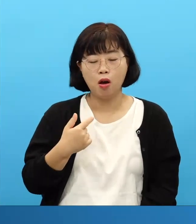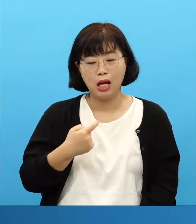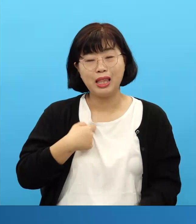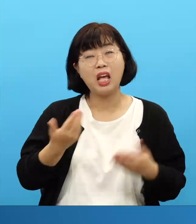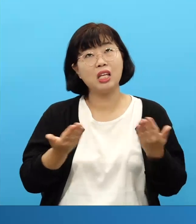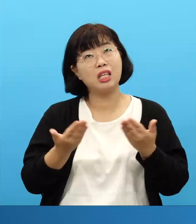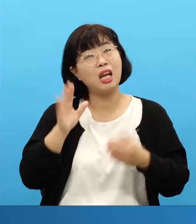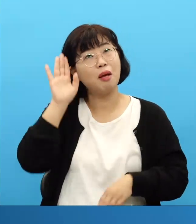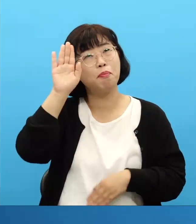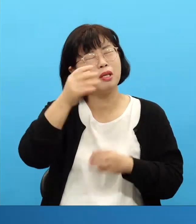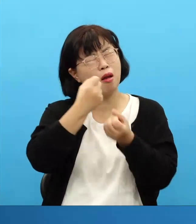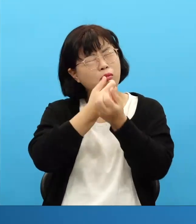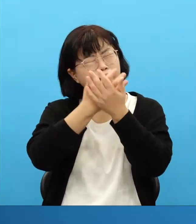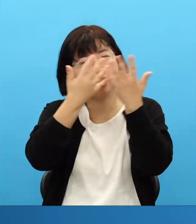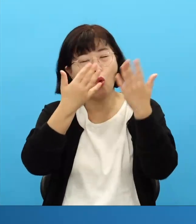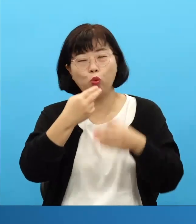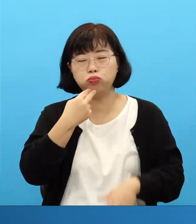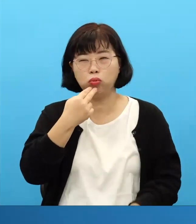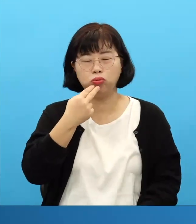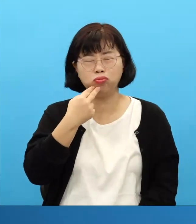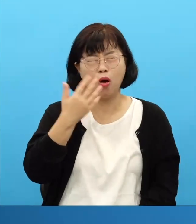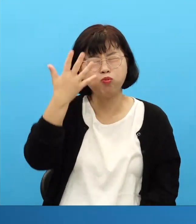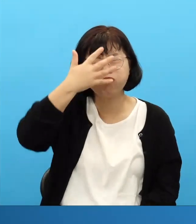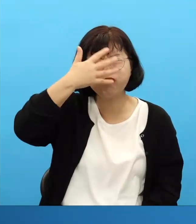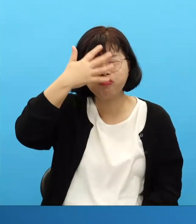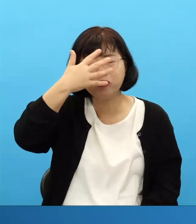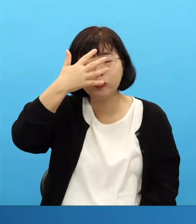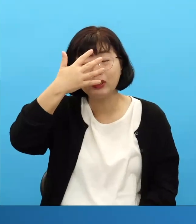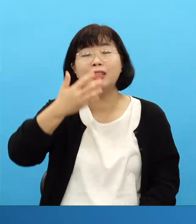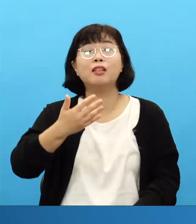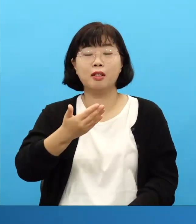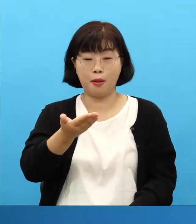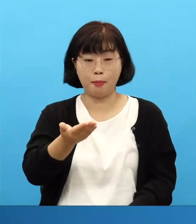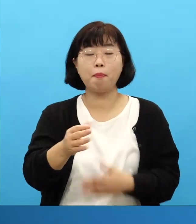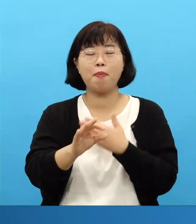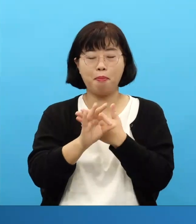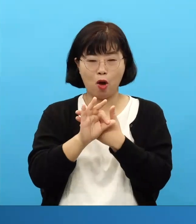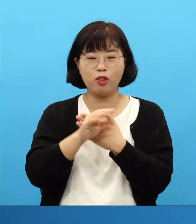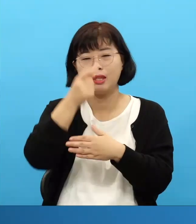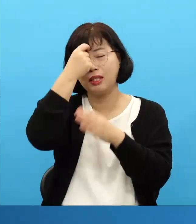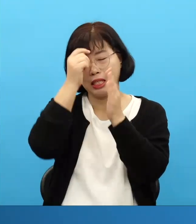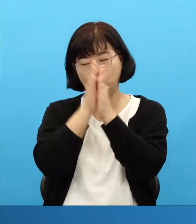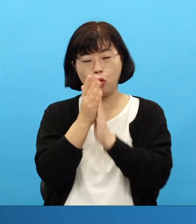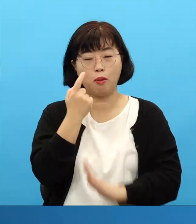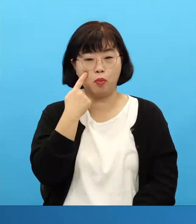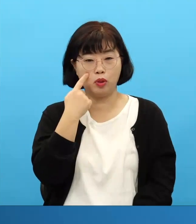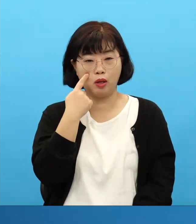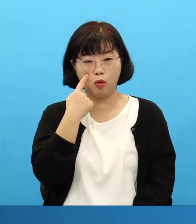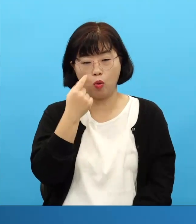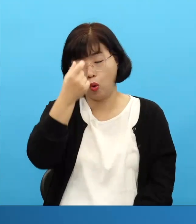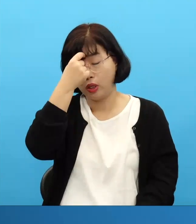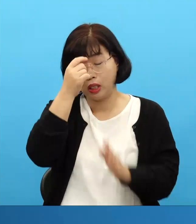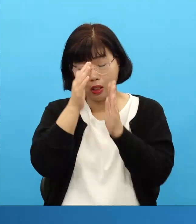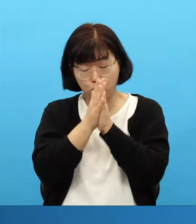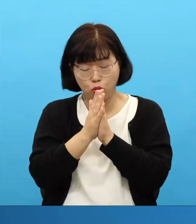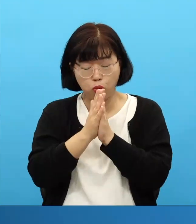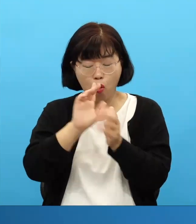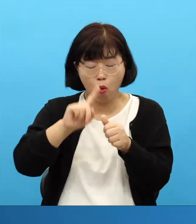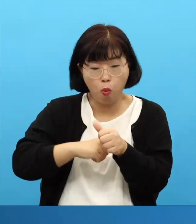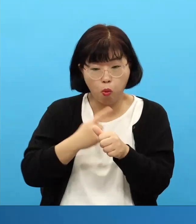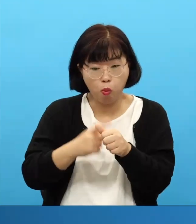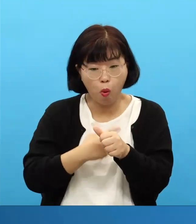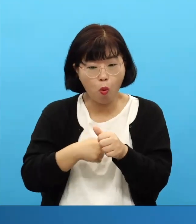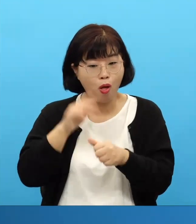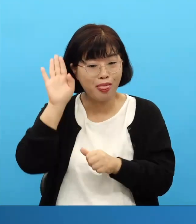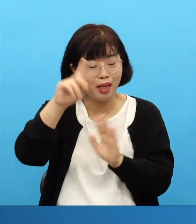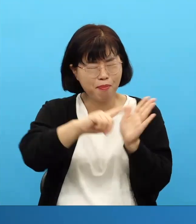until you can see it. 기다리라고 했잖아요. He told us to 절대 wait. 미래가 보이도록. Until you can see the absolute future. 예. 이걸 가지고